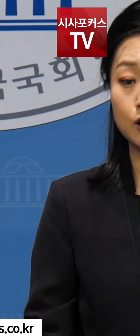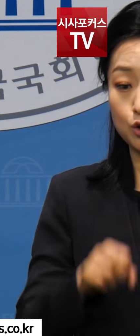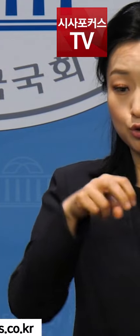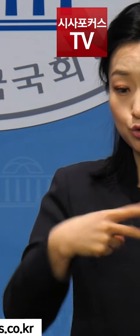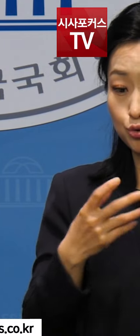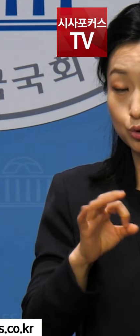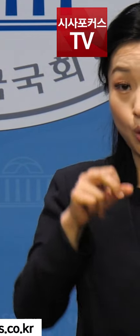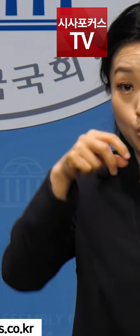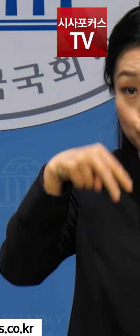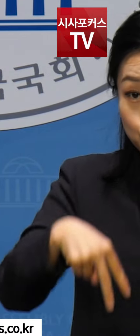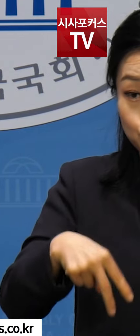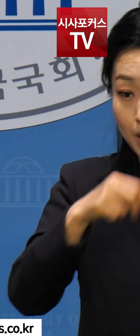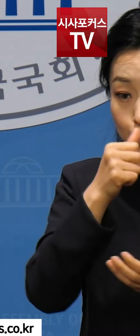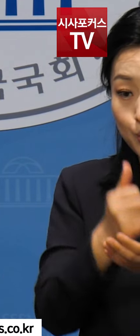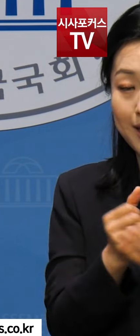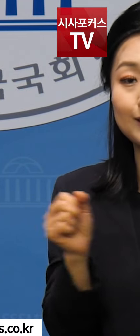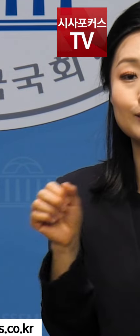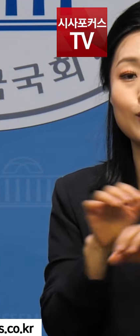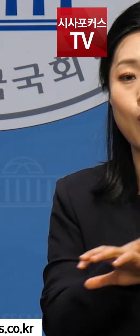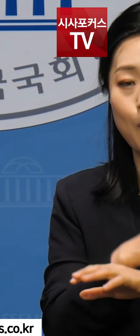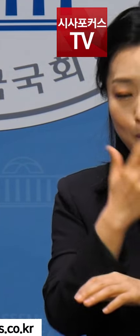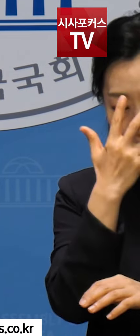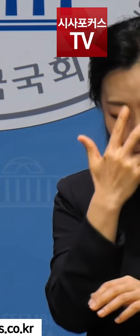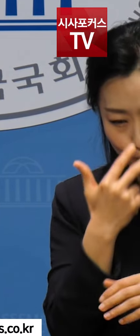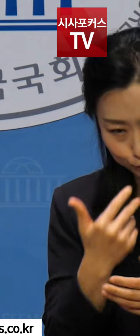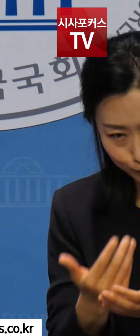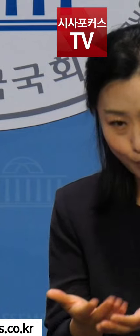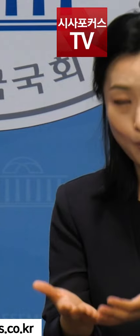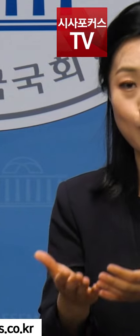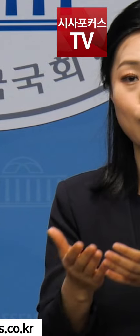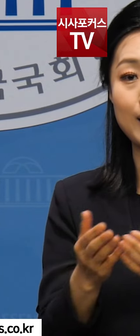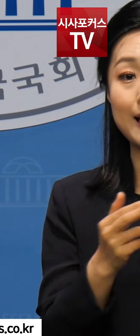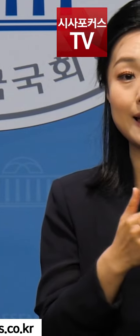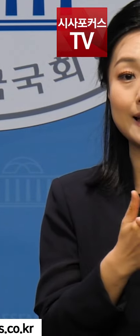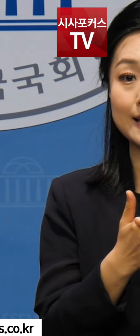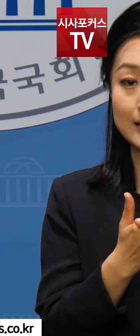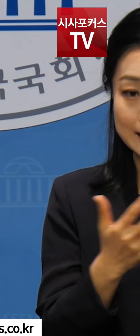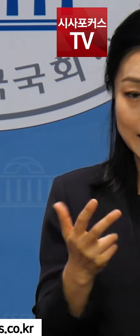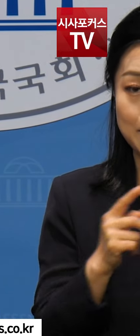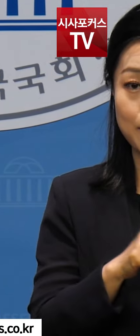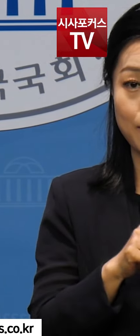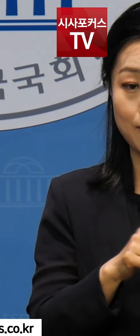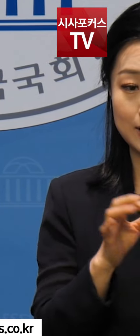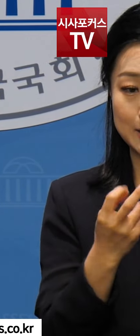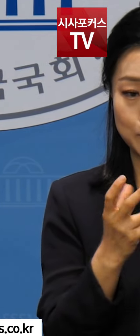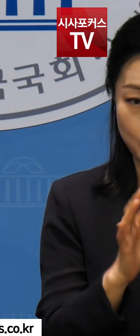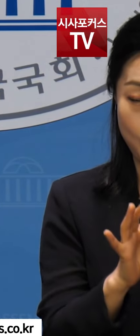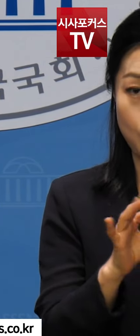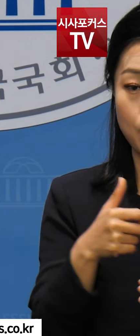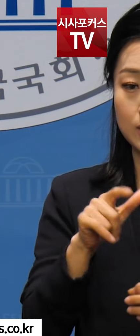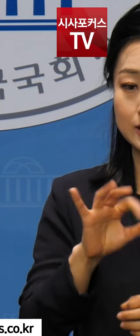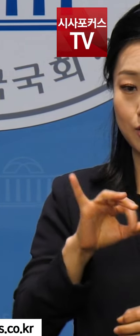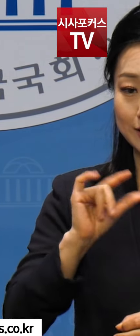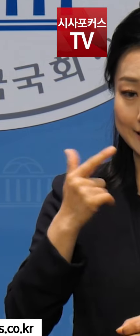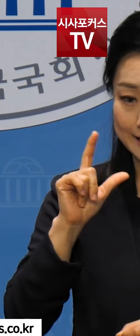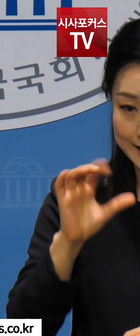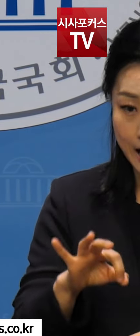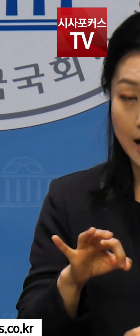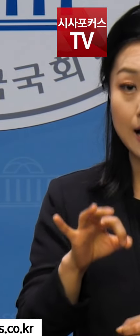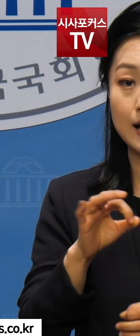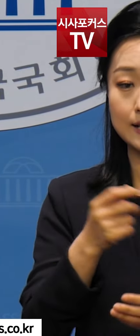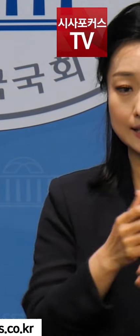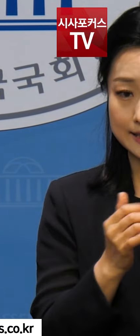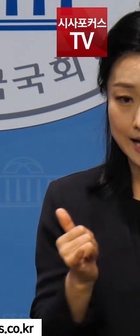유동규에 있는 죄를 덮어주고 또 이재명, 이화영, 김용, 정진상 그리고 민주적인 언론인